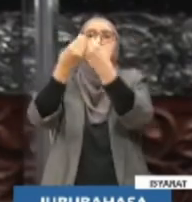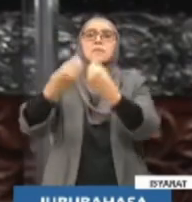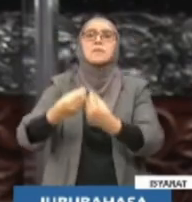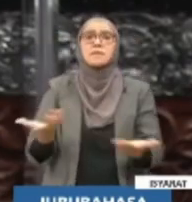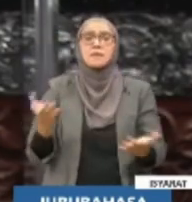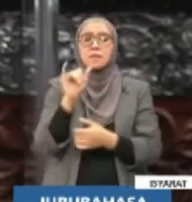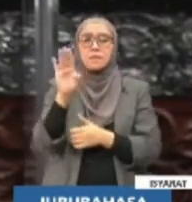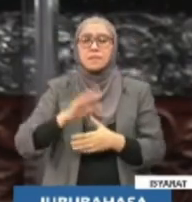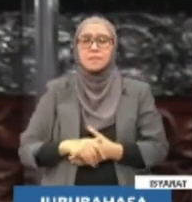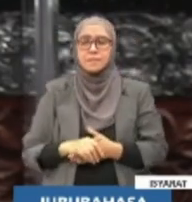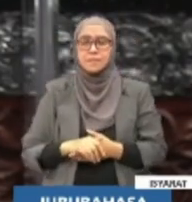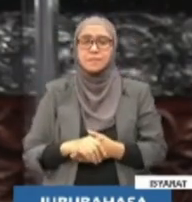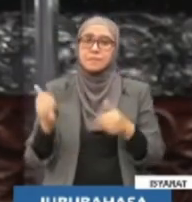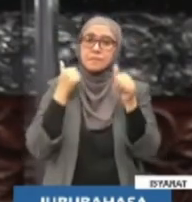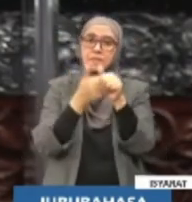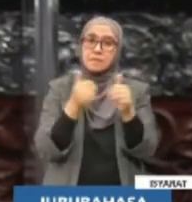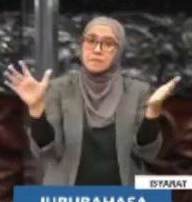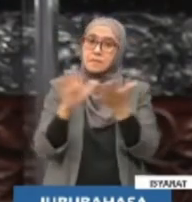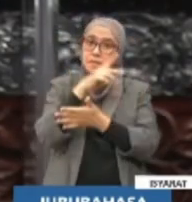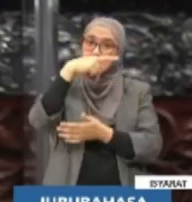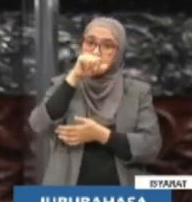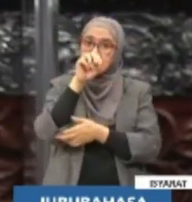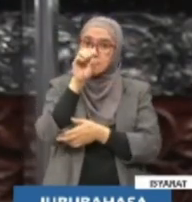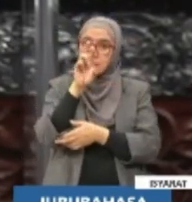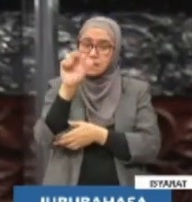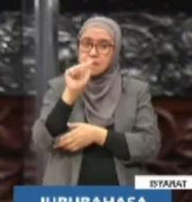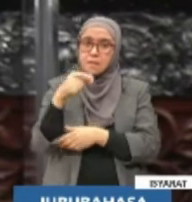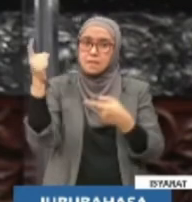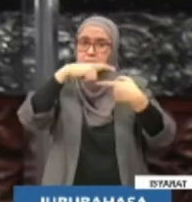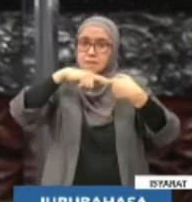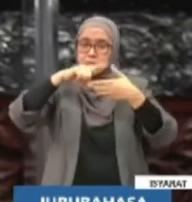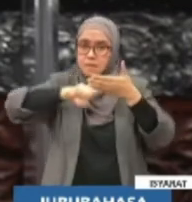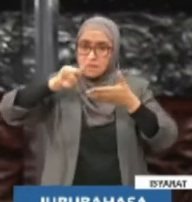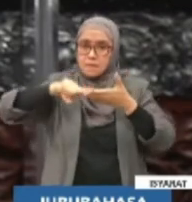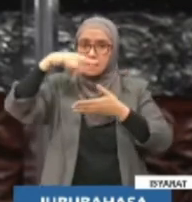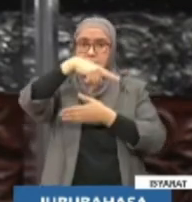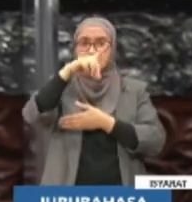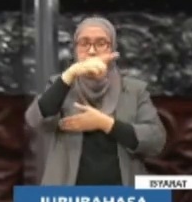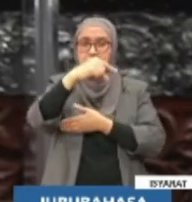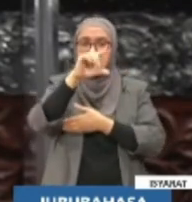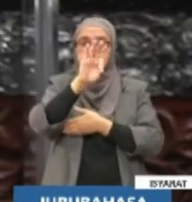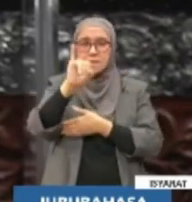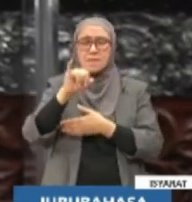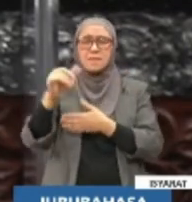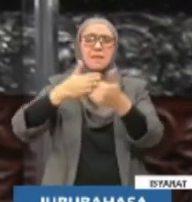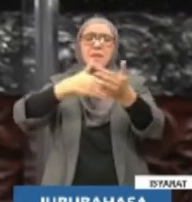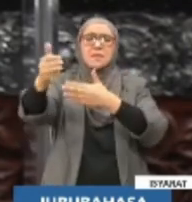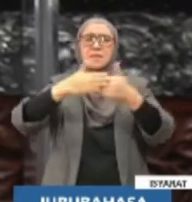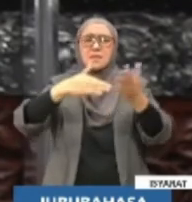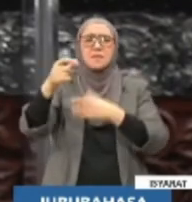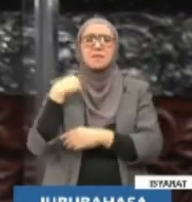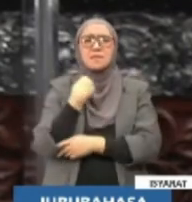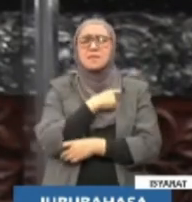mamanya berdasarkan lavender Apps yang merujuk kepada Chevy tak pergi tetapi